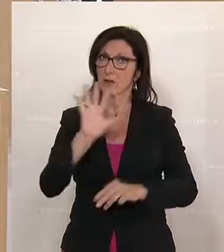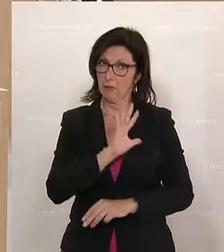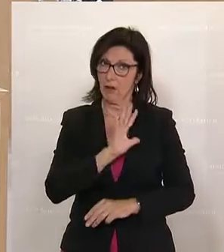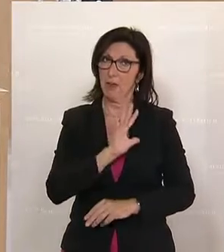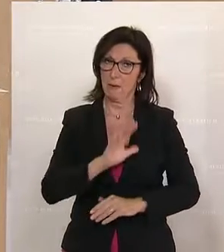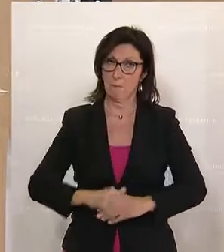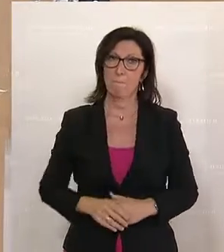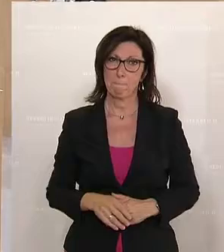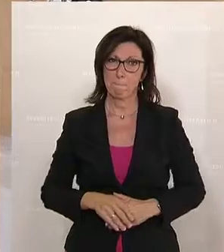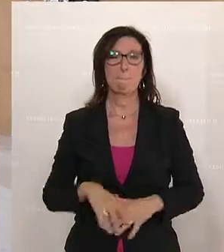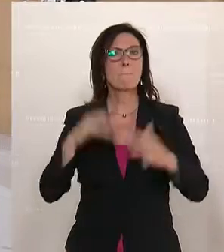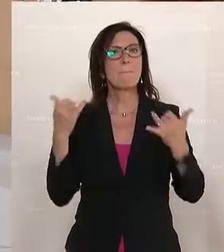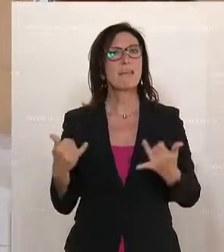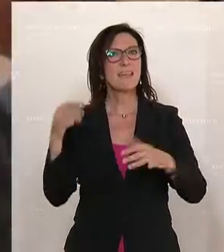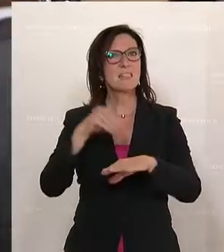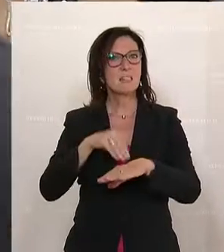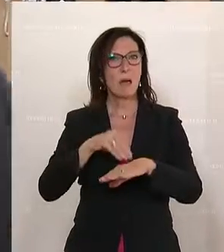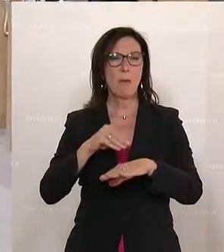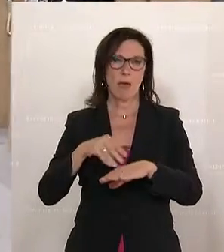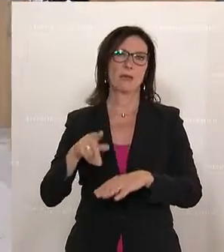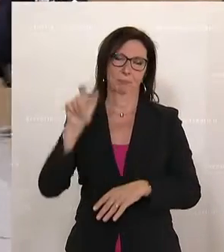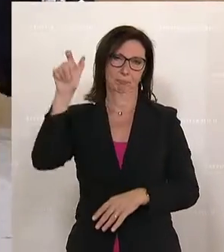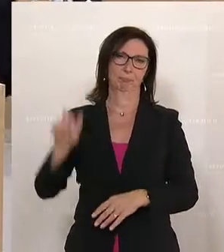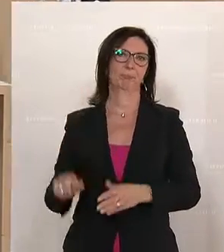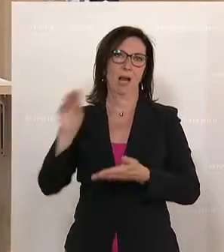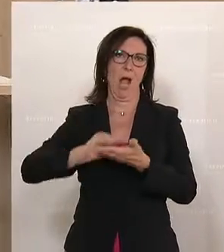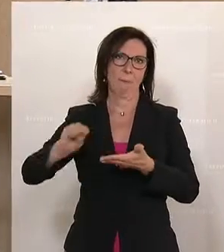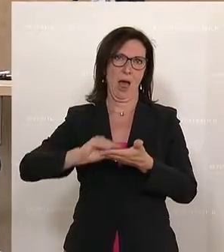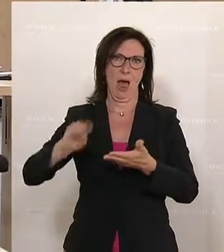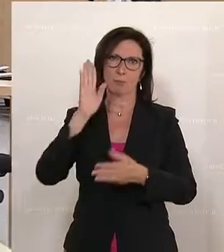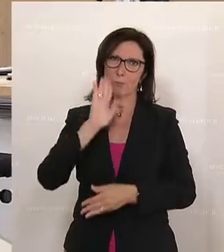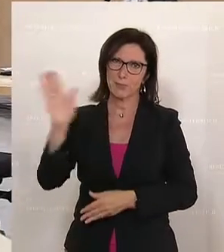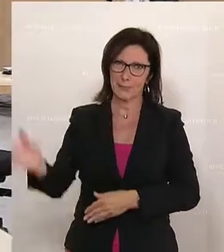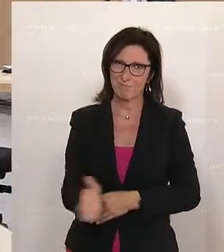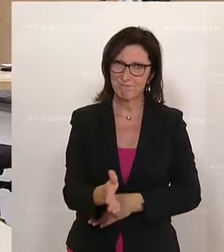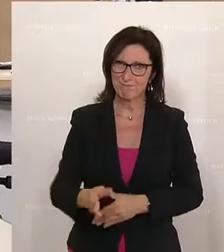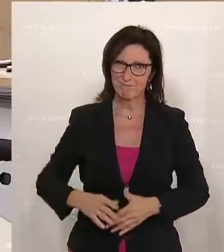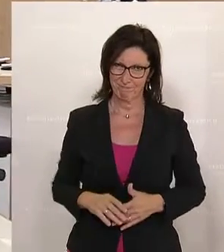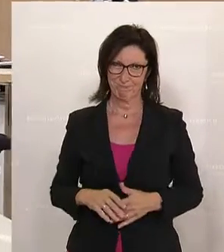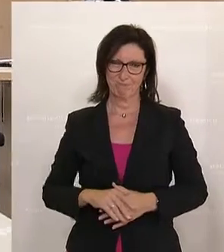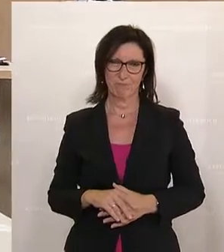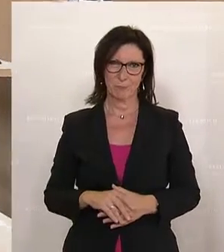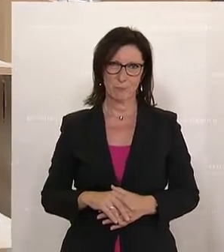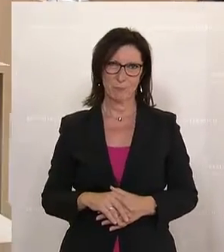Demokratie müsse man hegen und pflegen, und das würde jetzt mit dem Ausbau der Demokratiewerkstatt geschehen, sagt hier Nurten Yilmaz von der SPÖ.